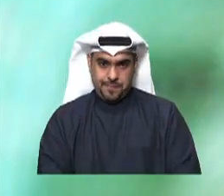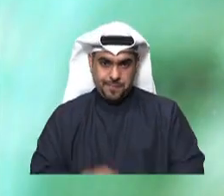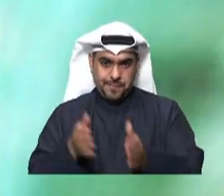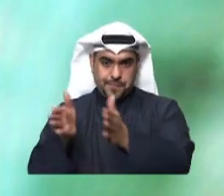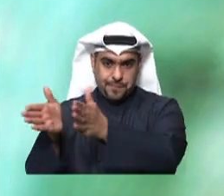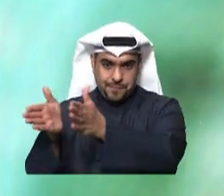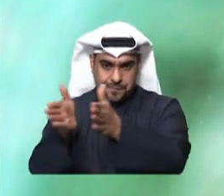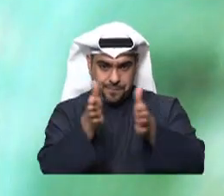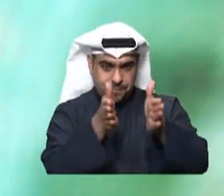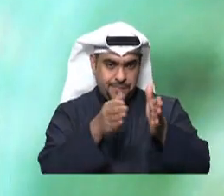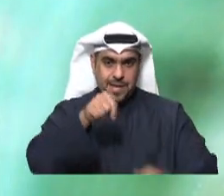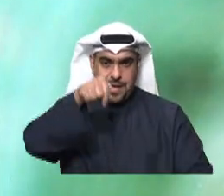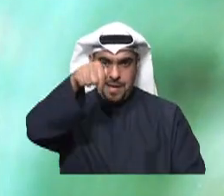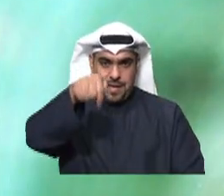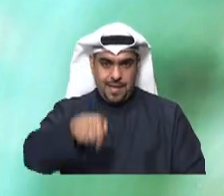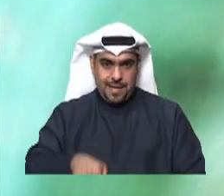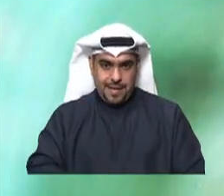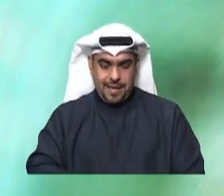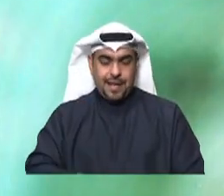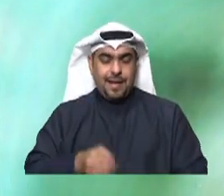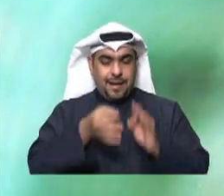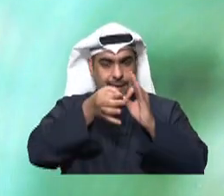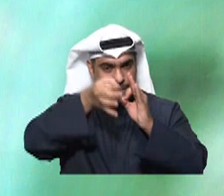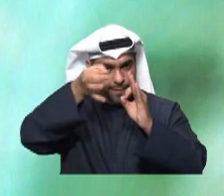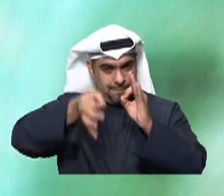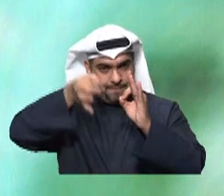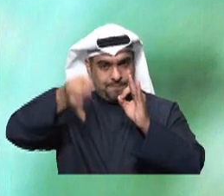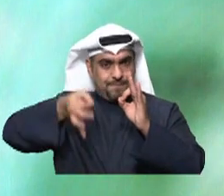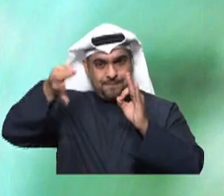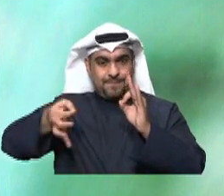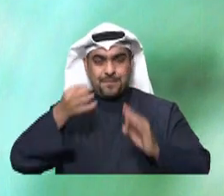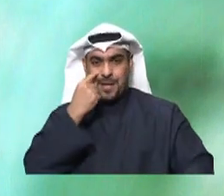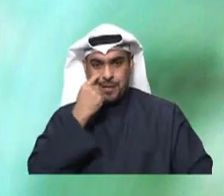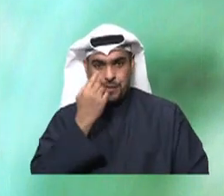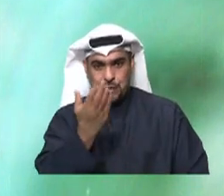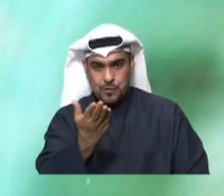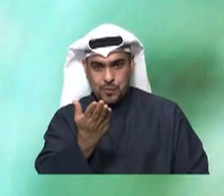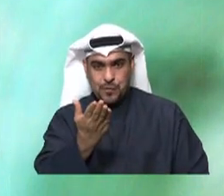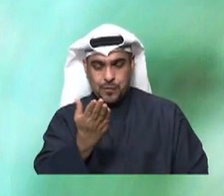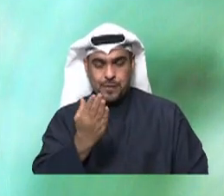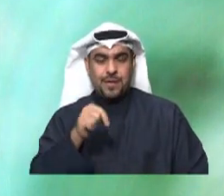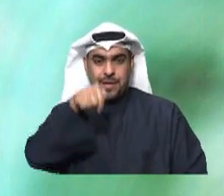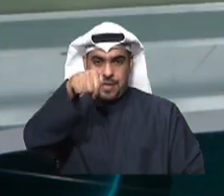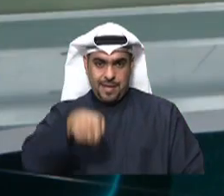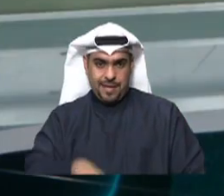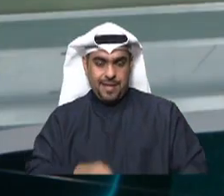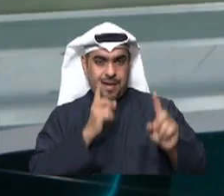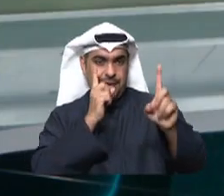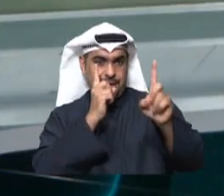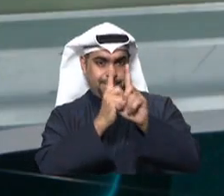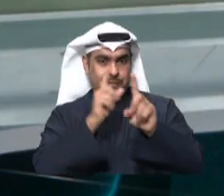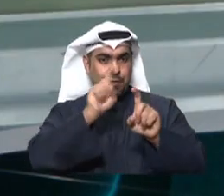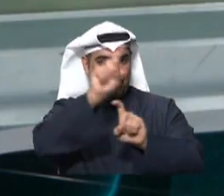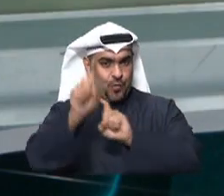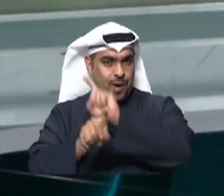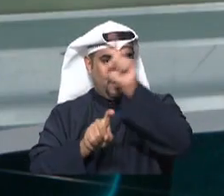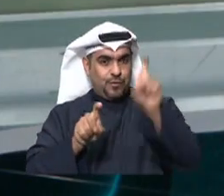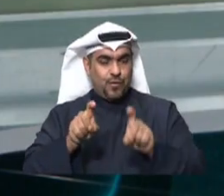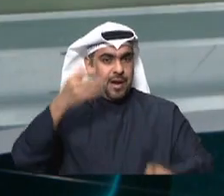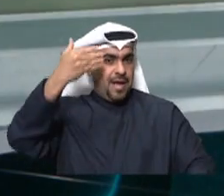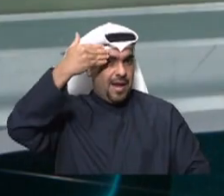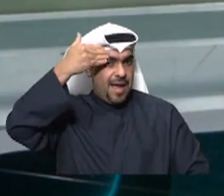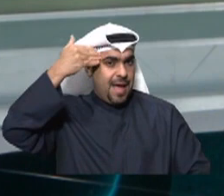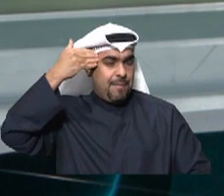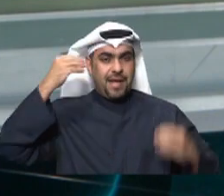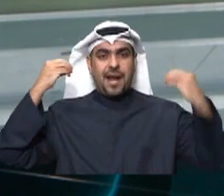وللحديث أكثر عن منافسات بطولة كأس سمو الأمير حفظه الله ورعاه لكرة القدم، معنا الآن في الاستوديو المحلل الرياضي كابتن سمير عبد الرؤوف. كابتن